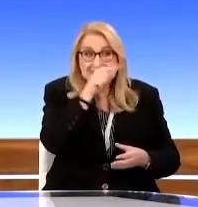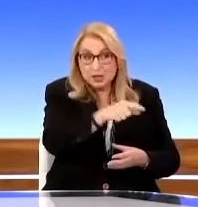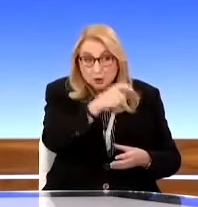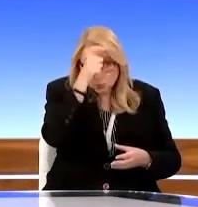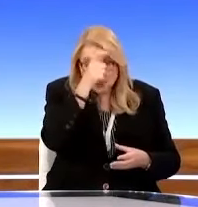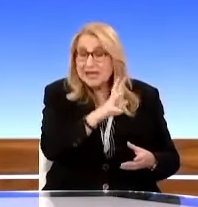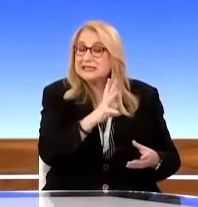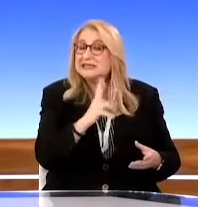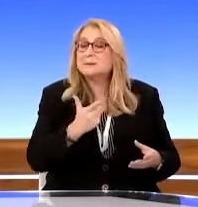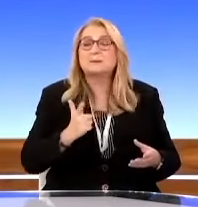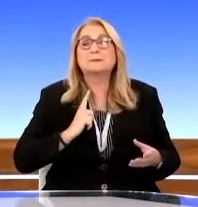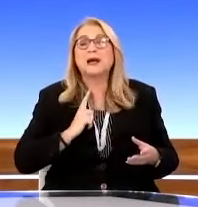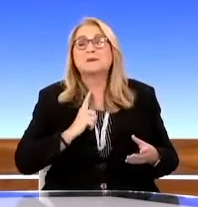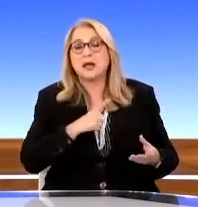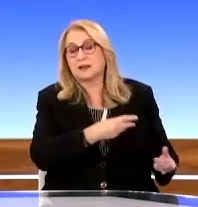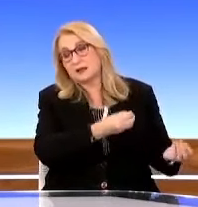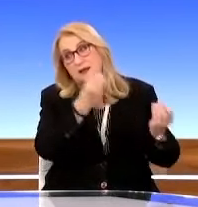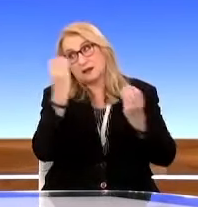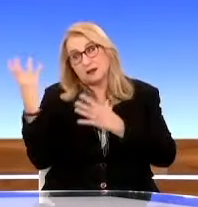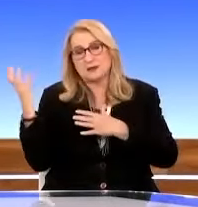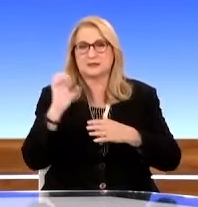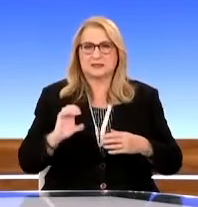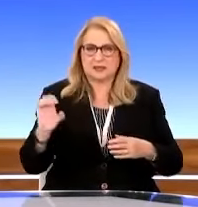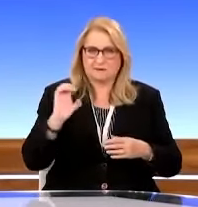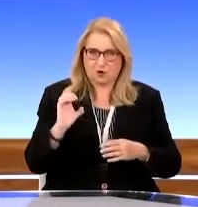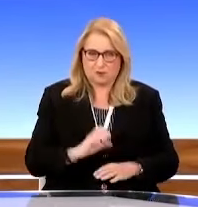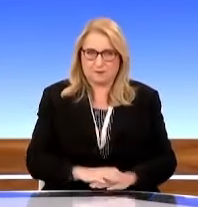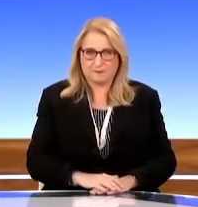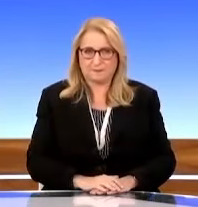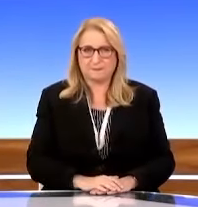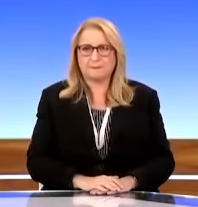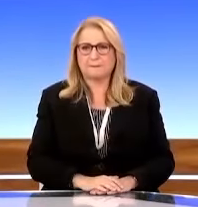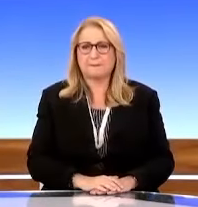κύριε Καγκελάρια, και σε σχέση... μιλήσατε, θα ήθελα